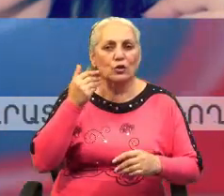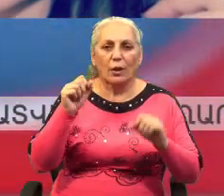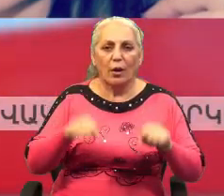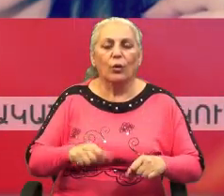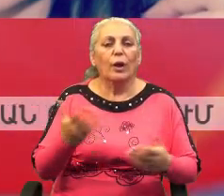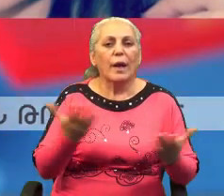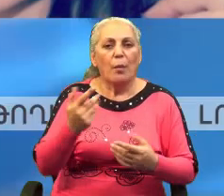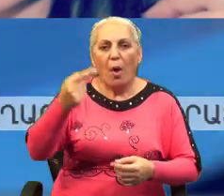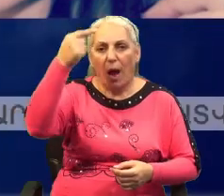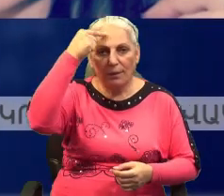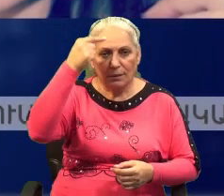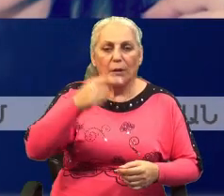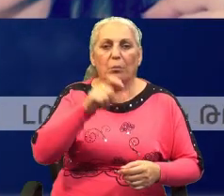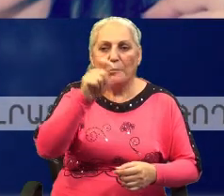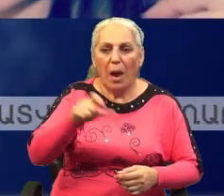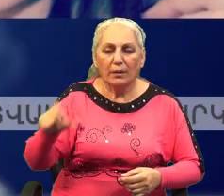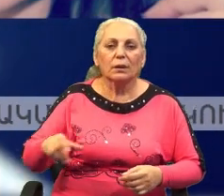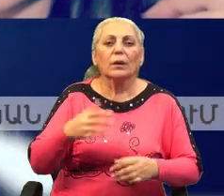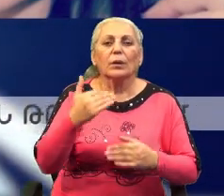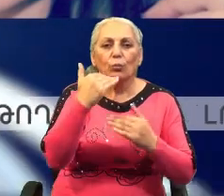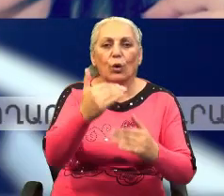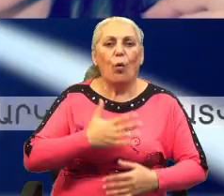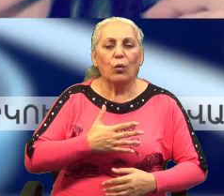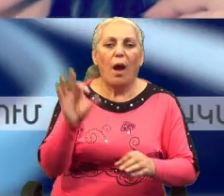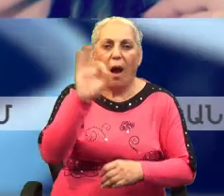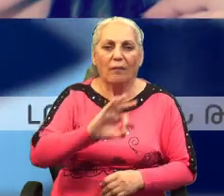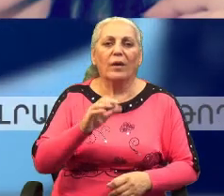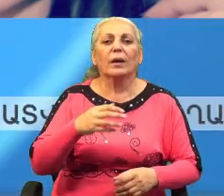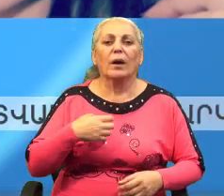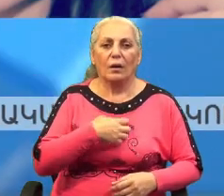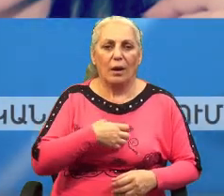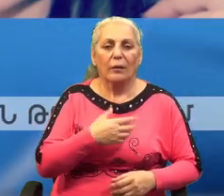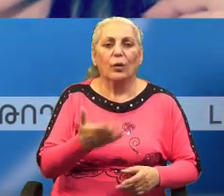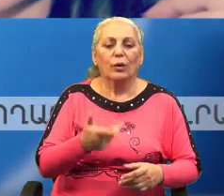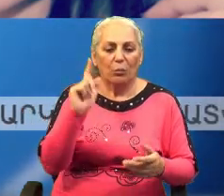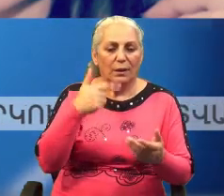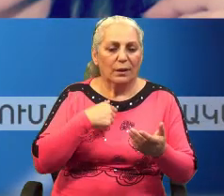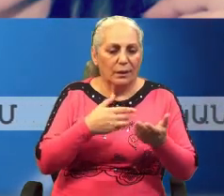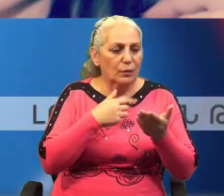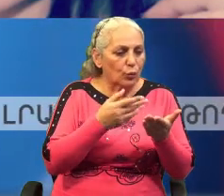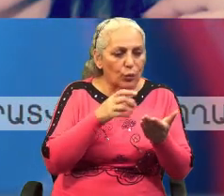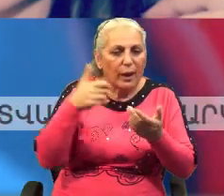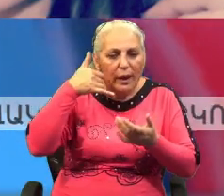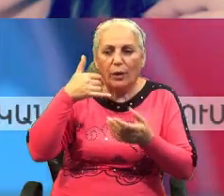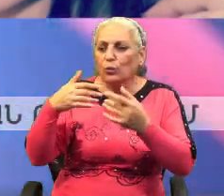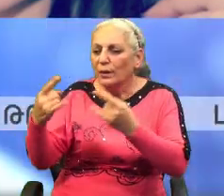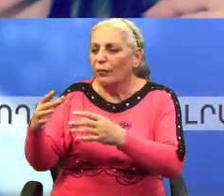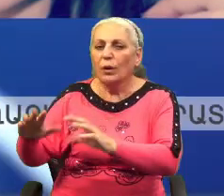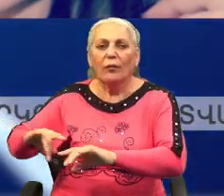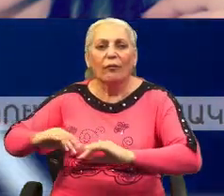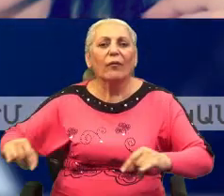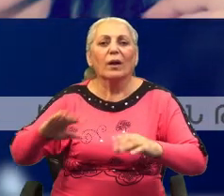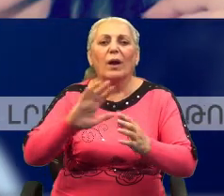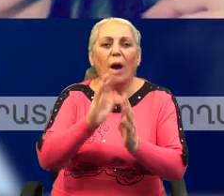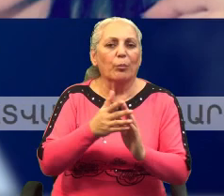ժամանակ, երբ հասկանանք, որ մարդիկ ու նրանց հոգիներն ավելի արժեքավոր են, քան մեր սիրած նյութական իրերը։ Սա այսպես է միայն այն պատճառով, որ